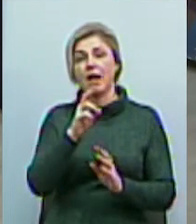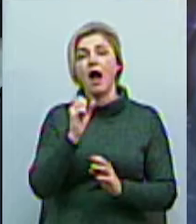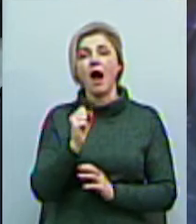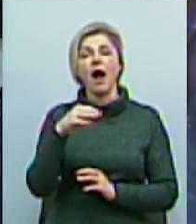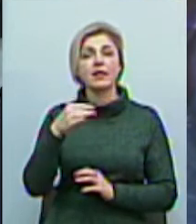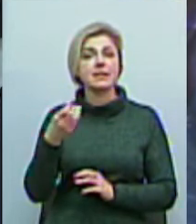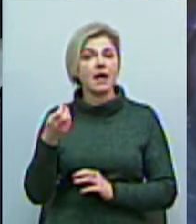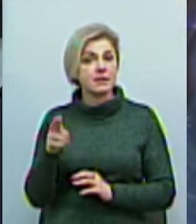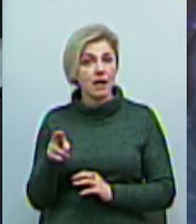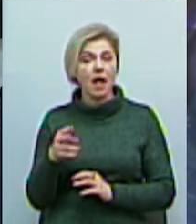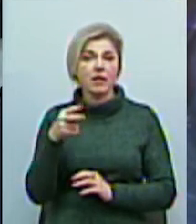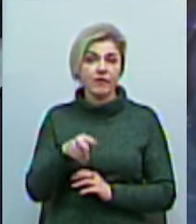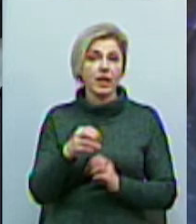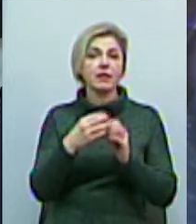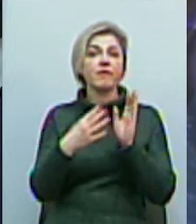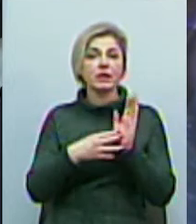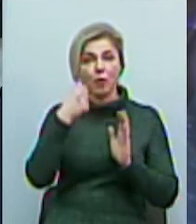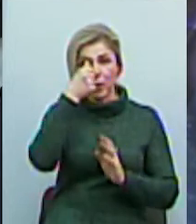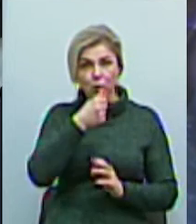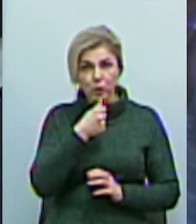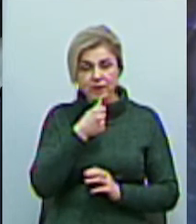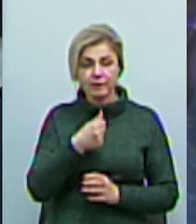атестації. У 2019 році